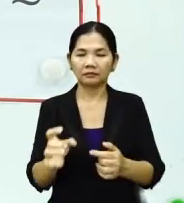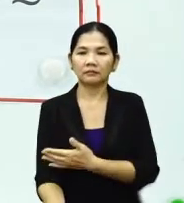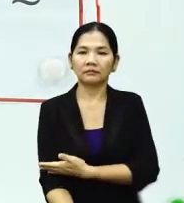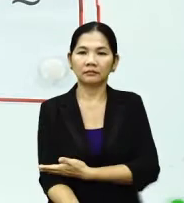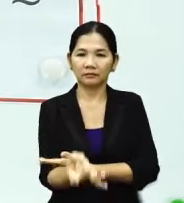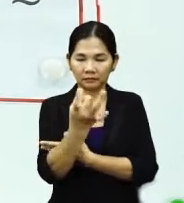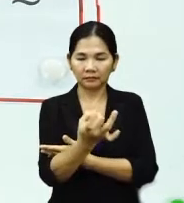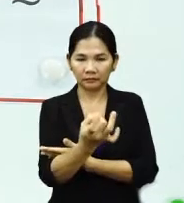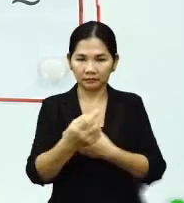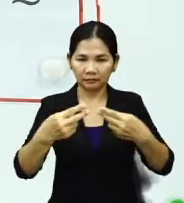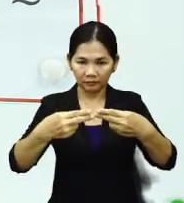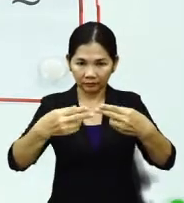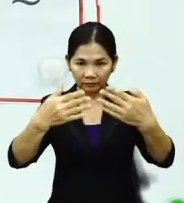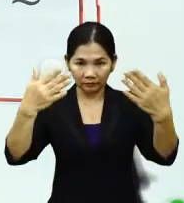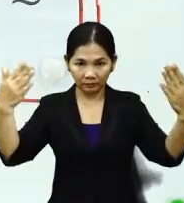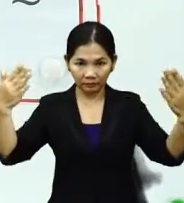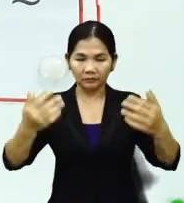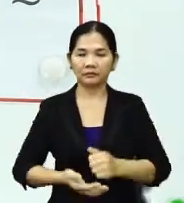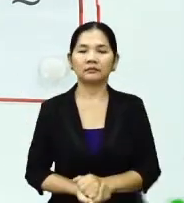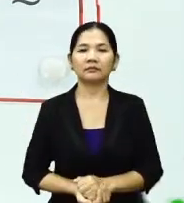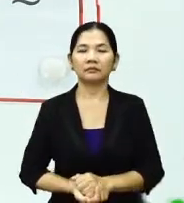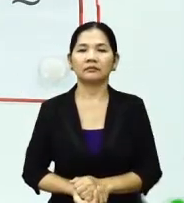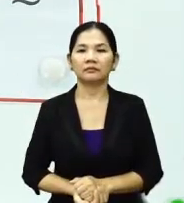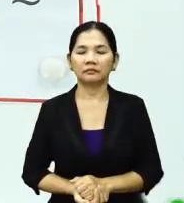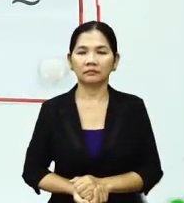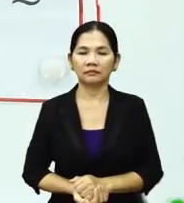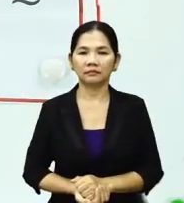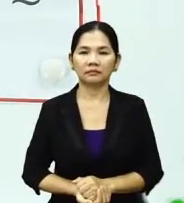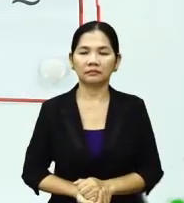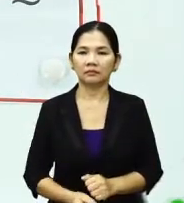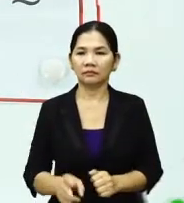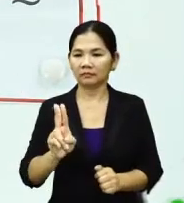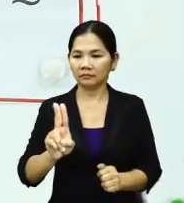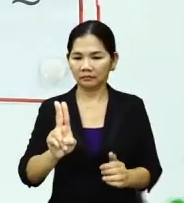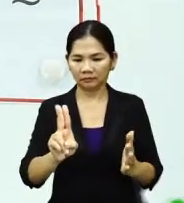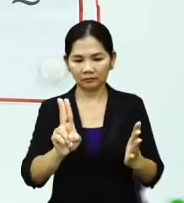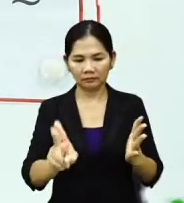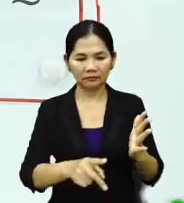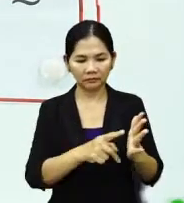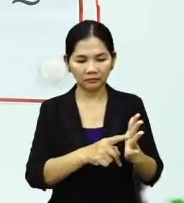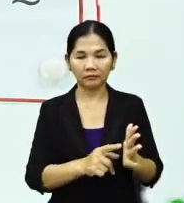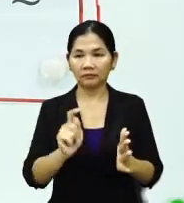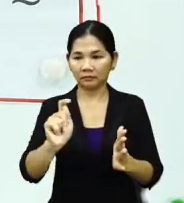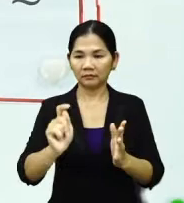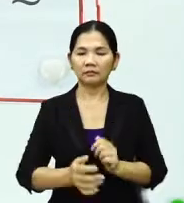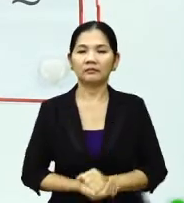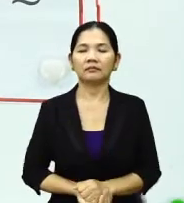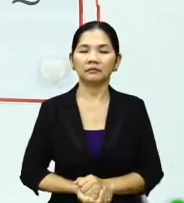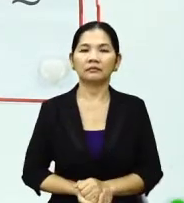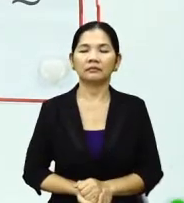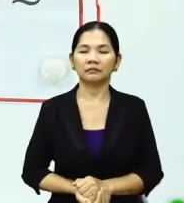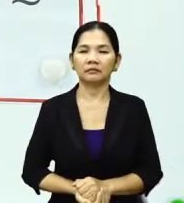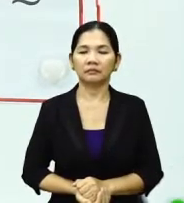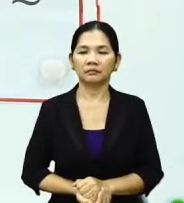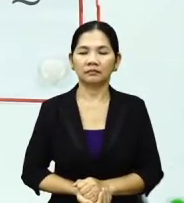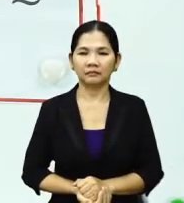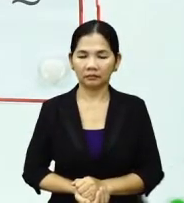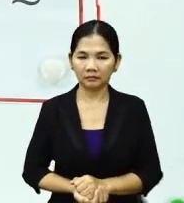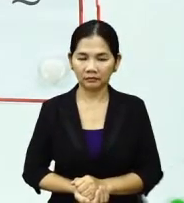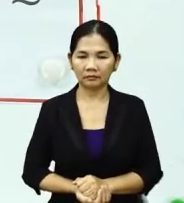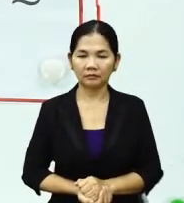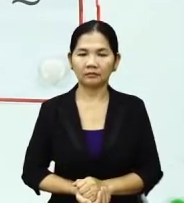ol chà đôi ol nên chắc mình men xe nào xoay lô ấy nè con chà cái nâng rô tăng pi